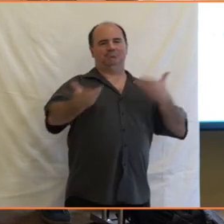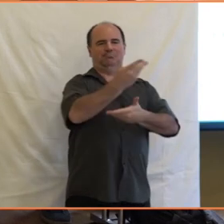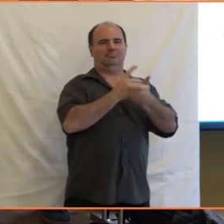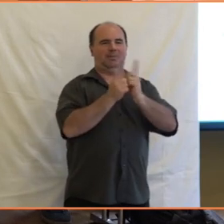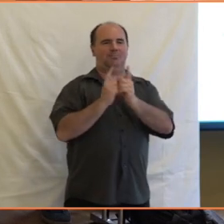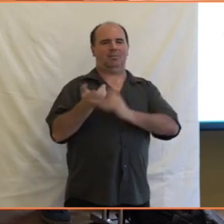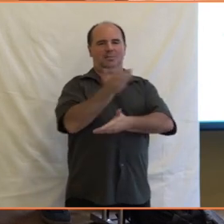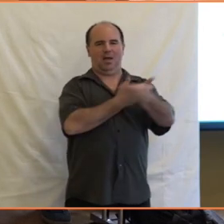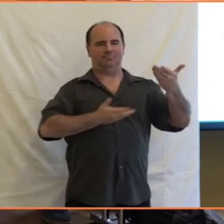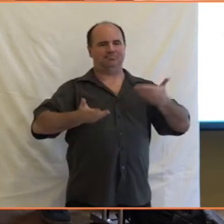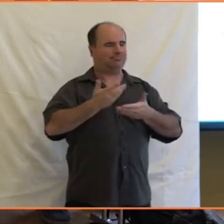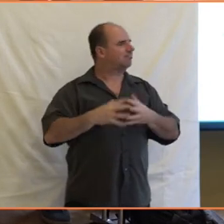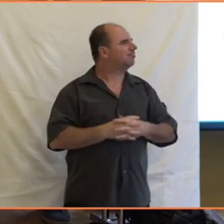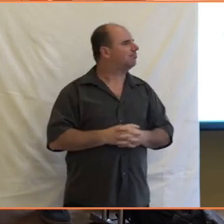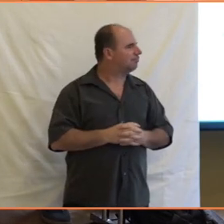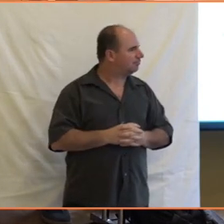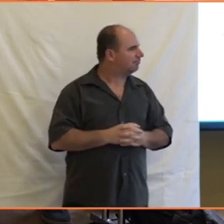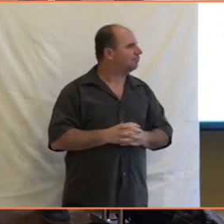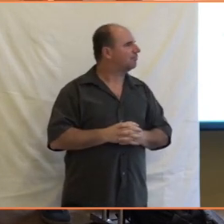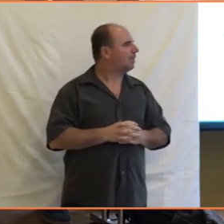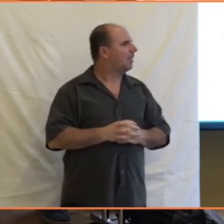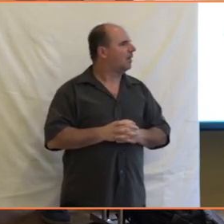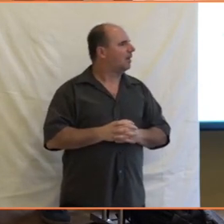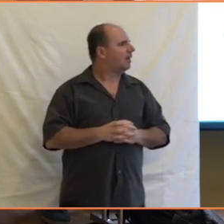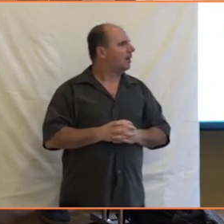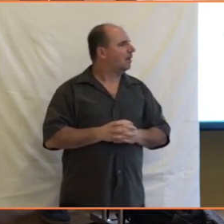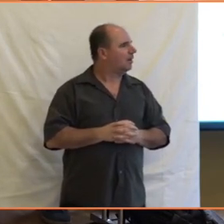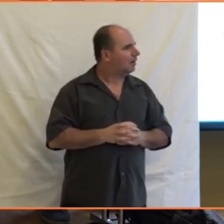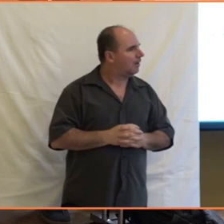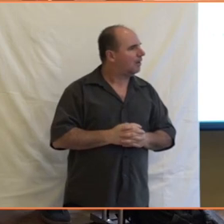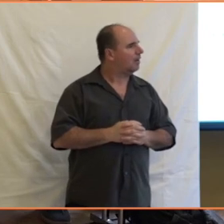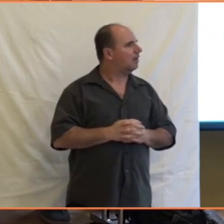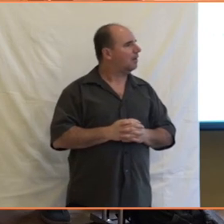jsem zval tady naše panelisty na panel, tak jsem tak vtipně glosoval, že doufám, že bude se o čem bavit, protože